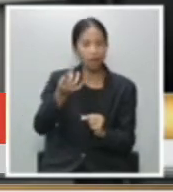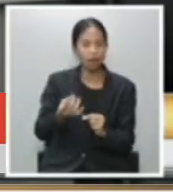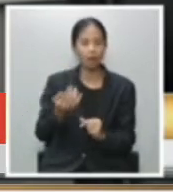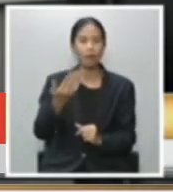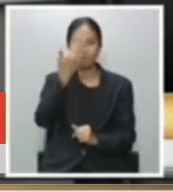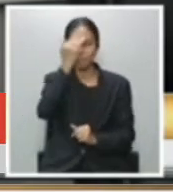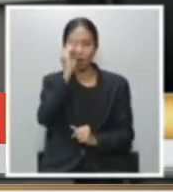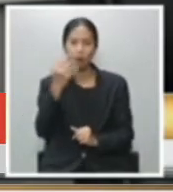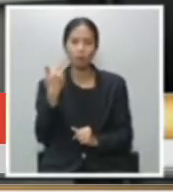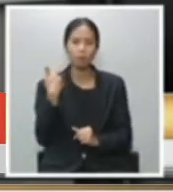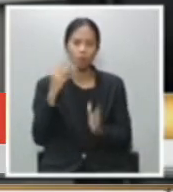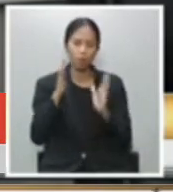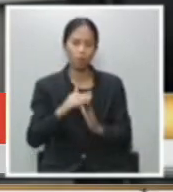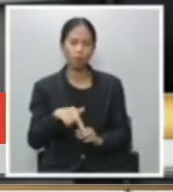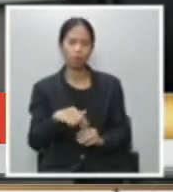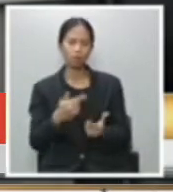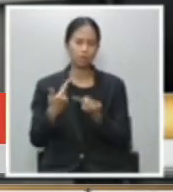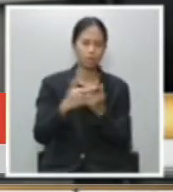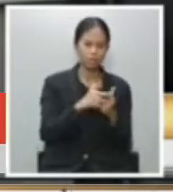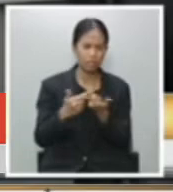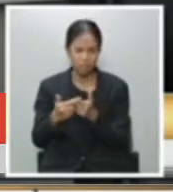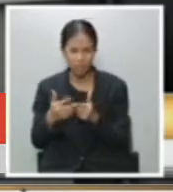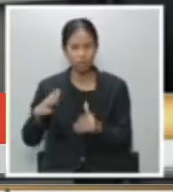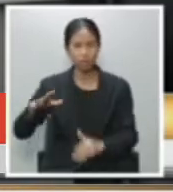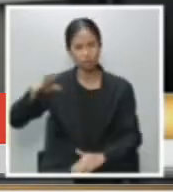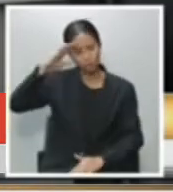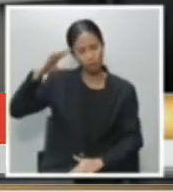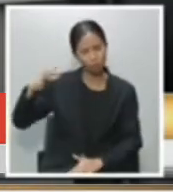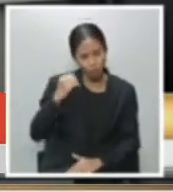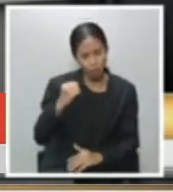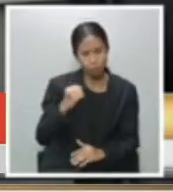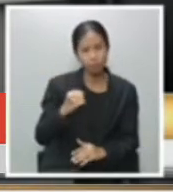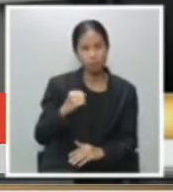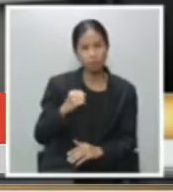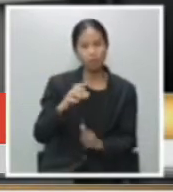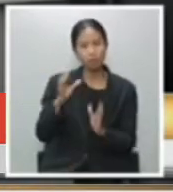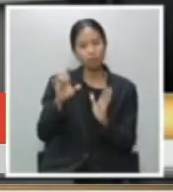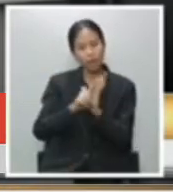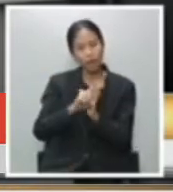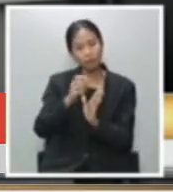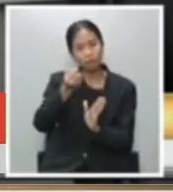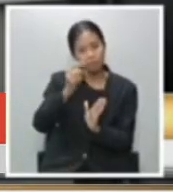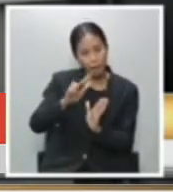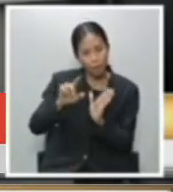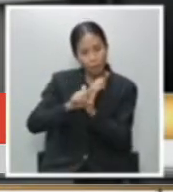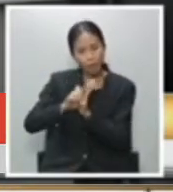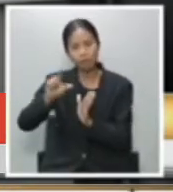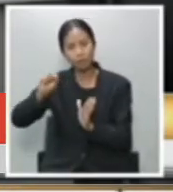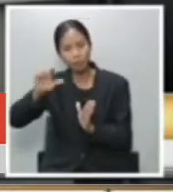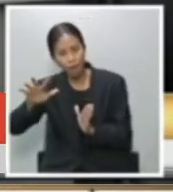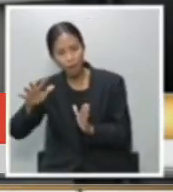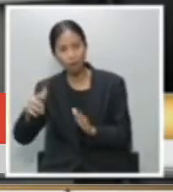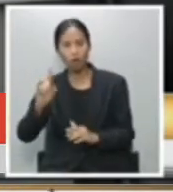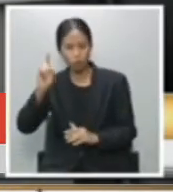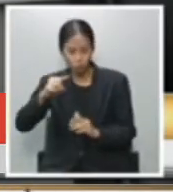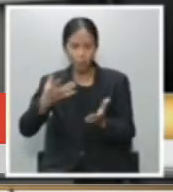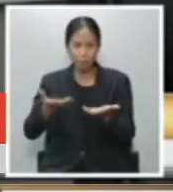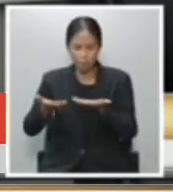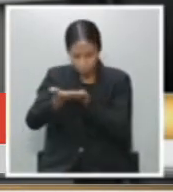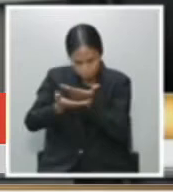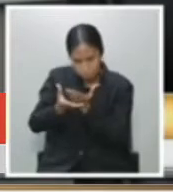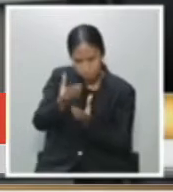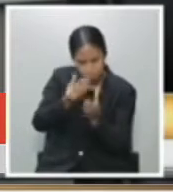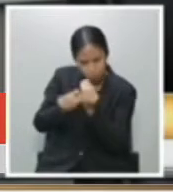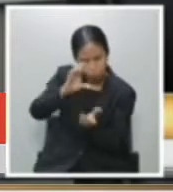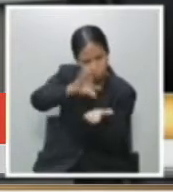งกันว่า13ครั้ง25ครั้งก็ไปศึกษาให้ชัดอะไรคืออะไรไม่ต้องมาถกเถียงกันครับเป็น